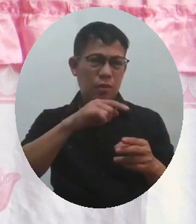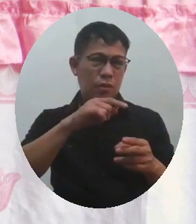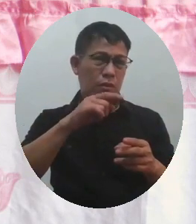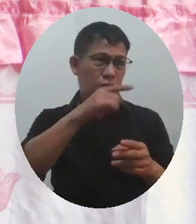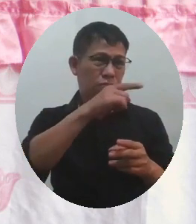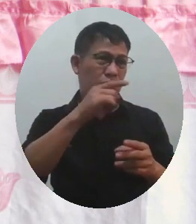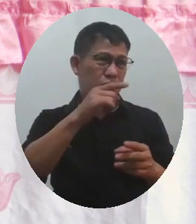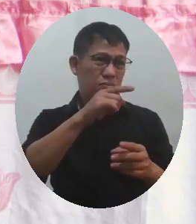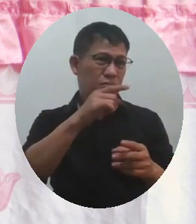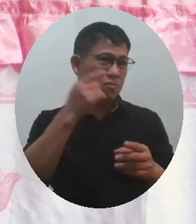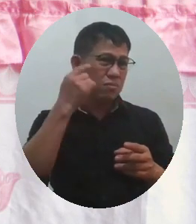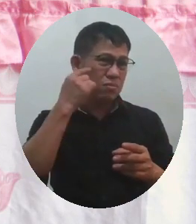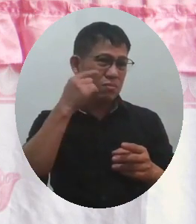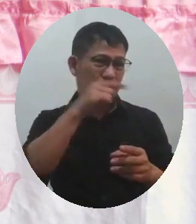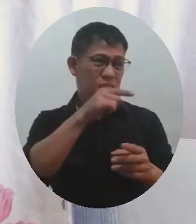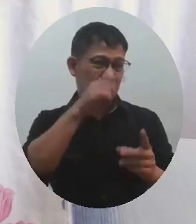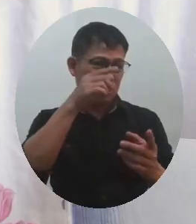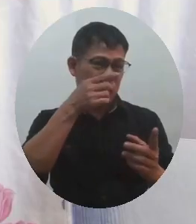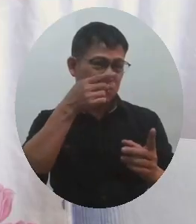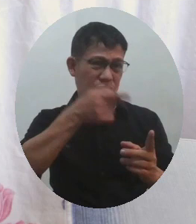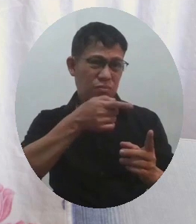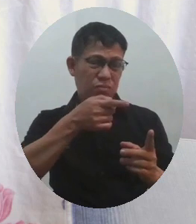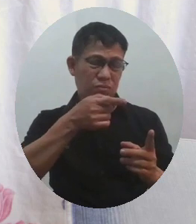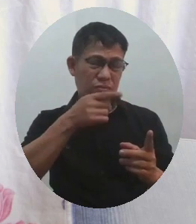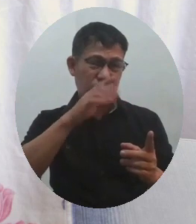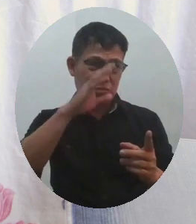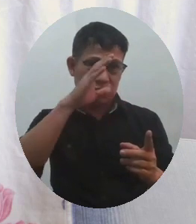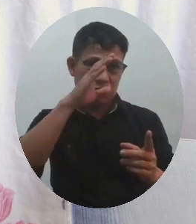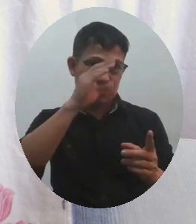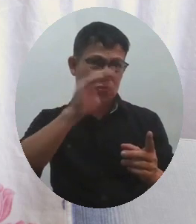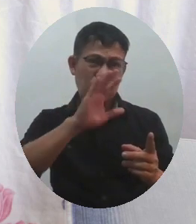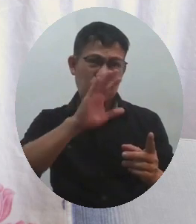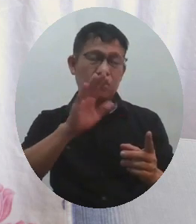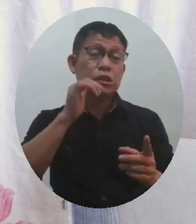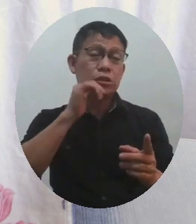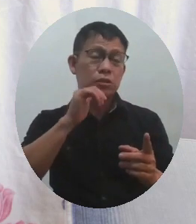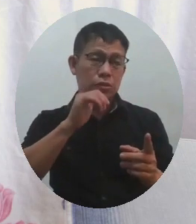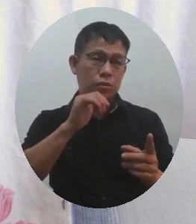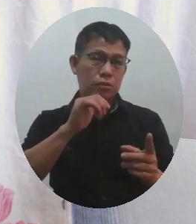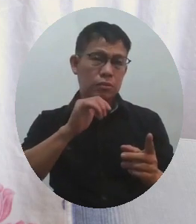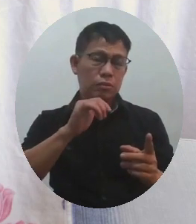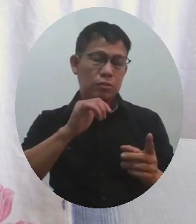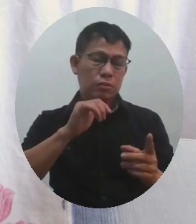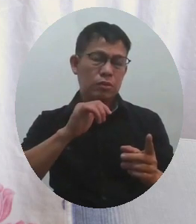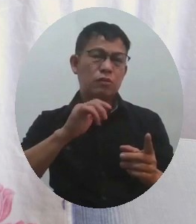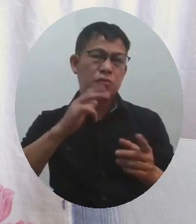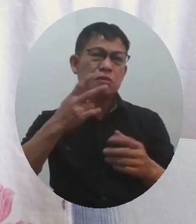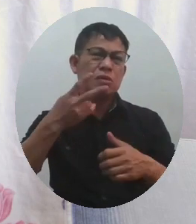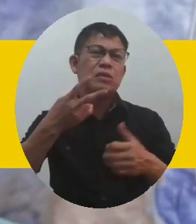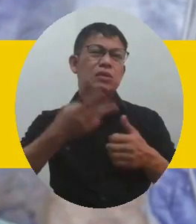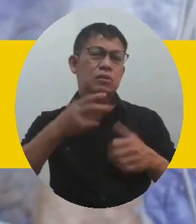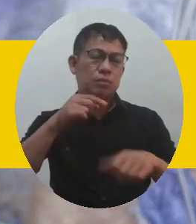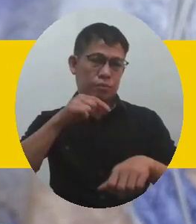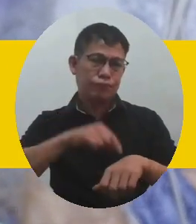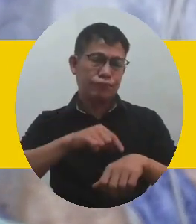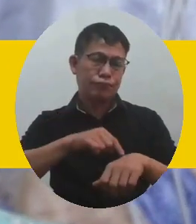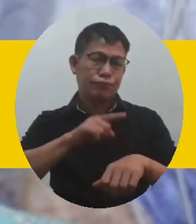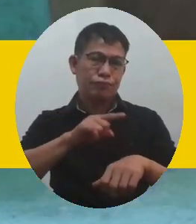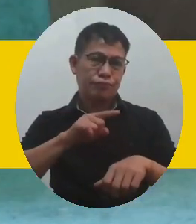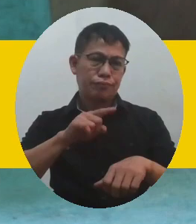ano, lumabas po dun sa result. At pangalawa ko na pong anak yan, yung una po namatay po siya. Same din po yung sakit.